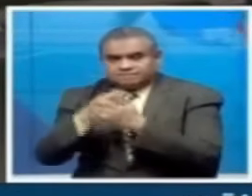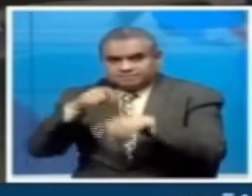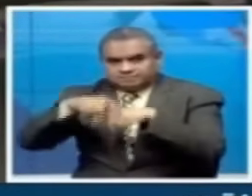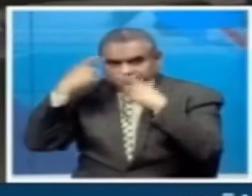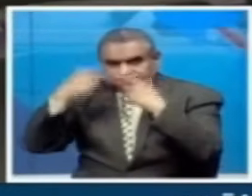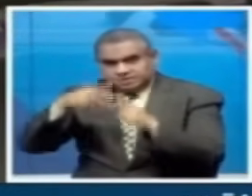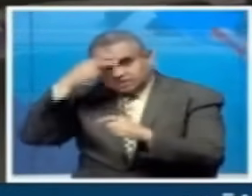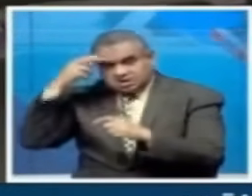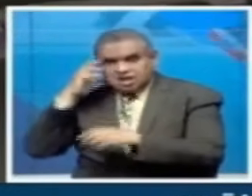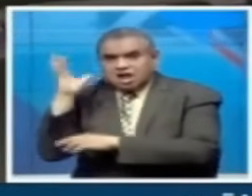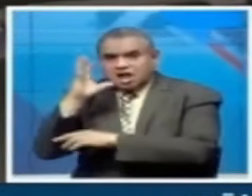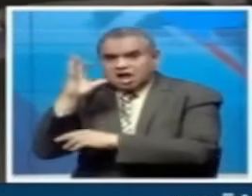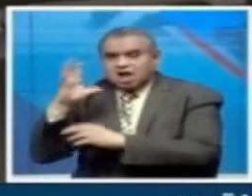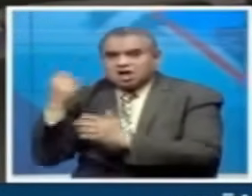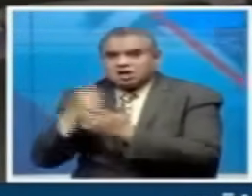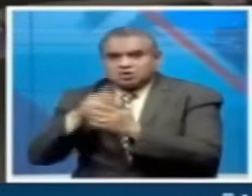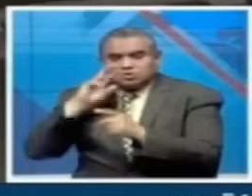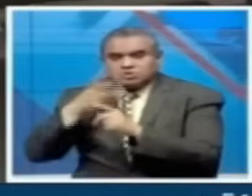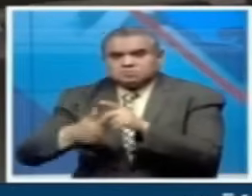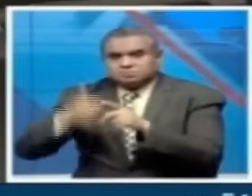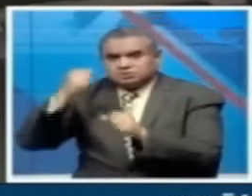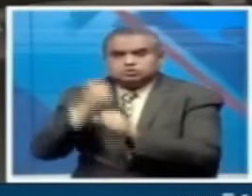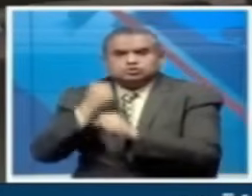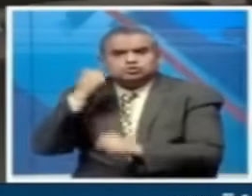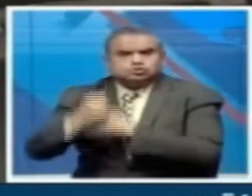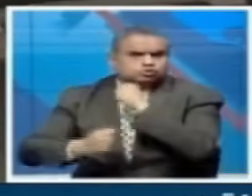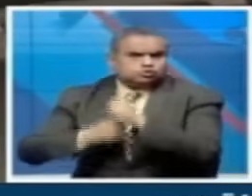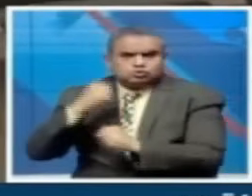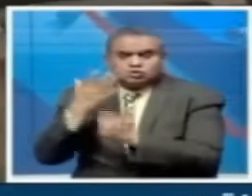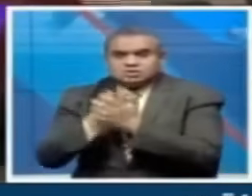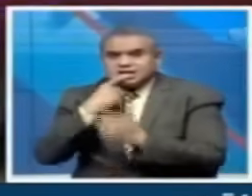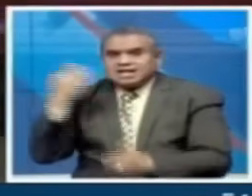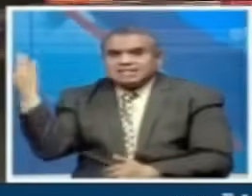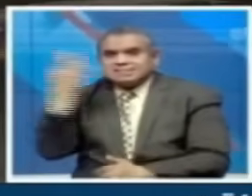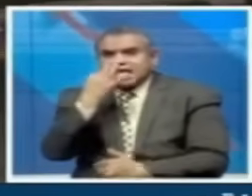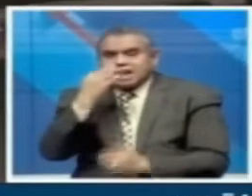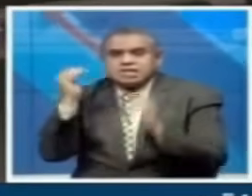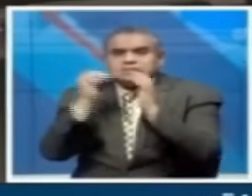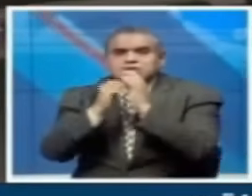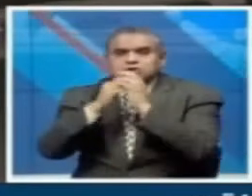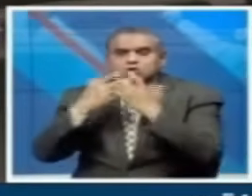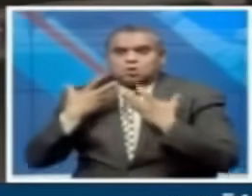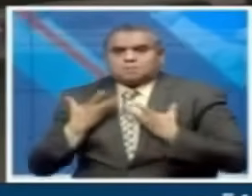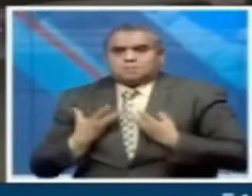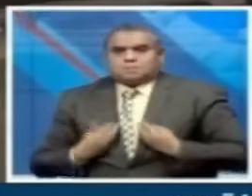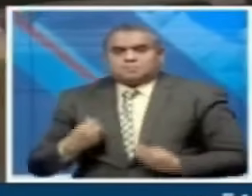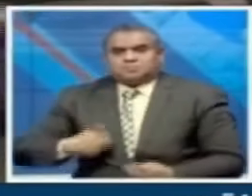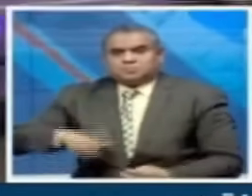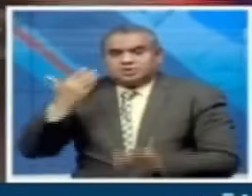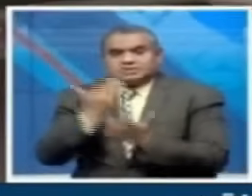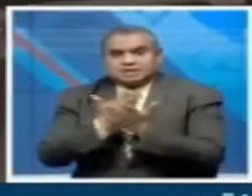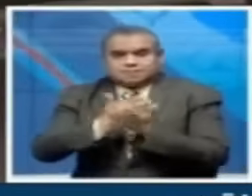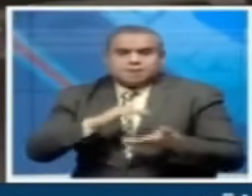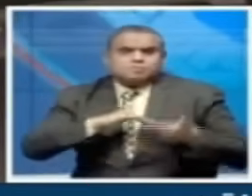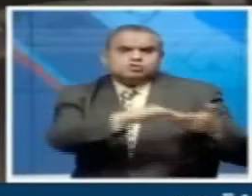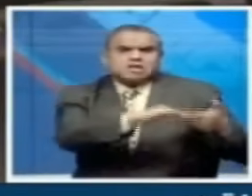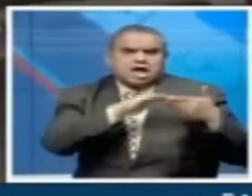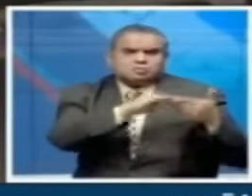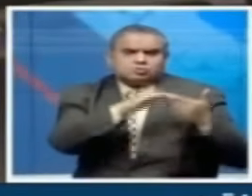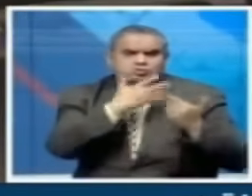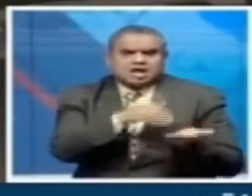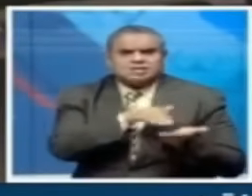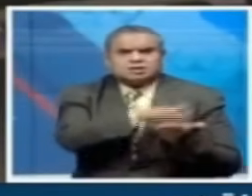مدينة العريش. يمكن حراك على أعلى مستوى لاستغلال 3 أيام الهدنة بإدخال المزيد من المساعدات. نتوقع دخول ما يقرب